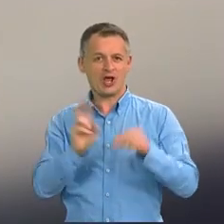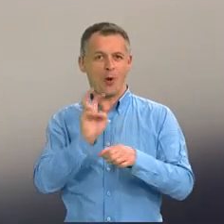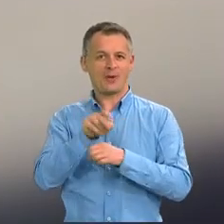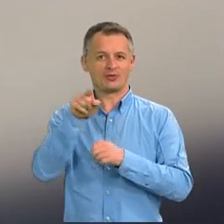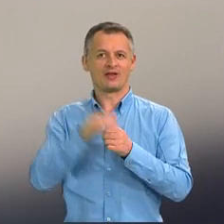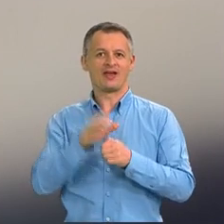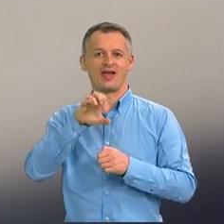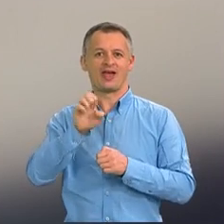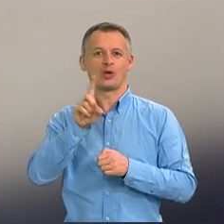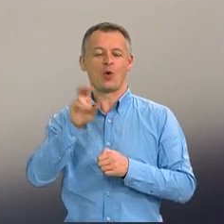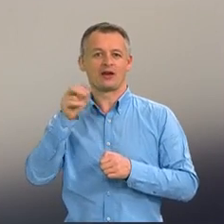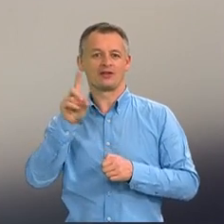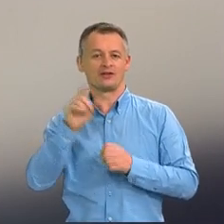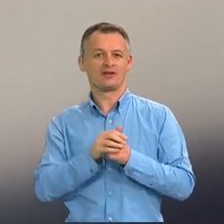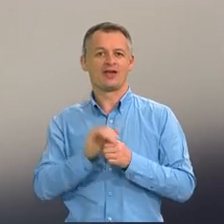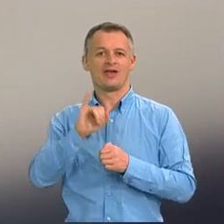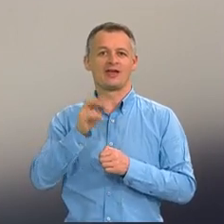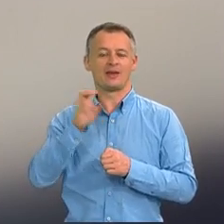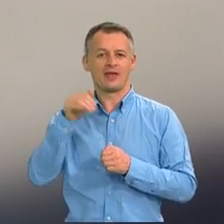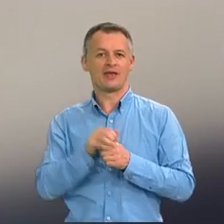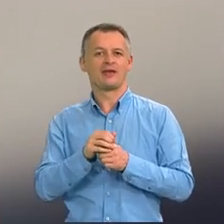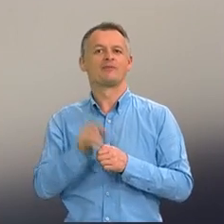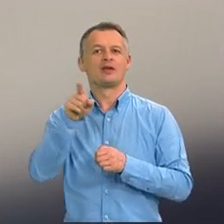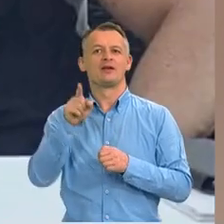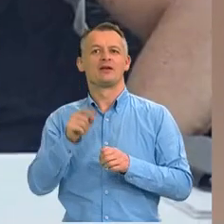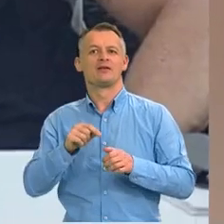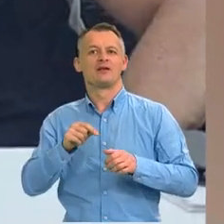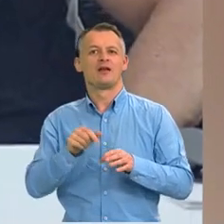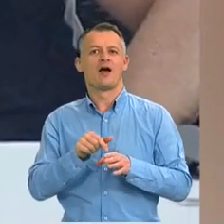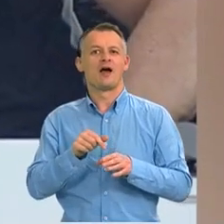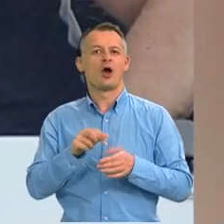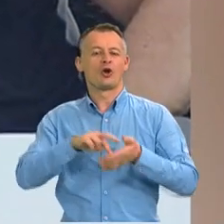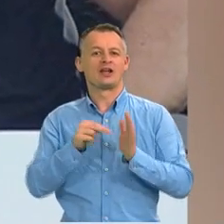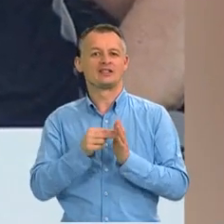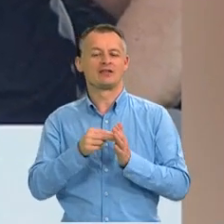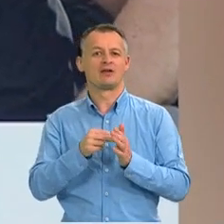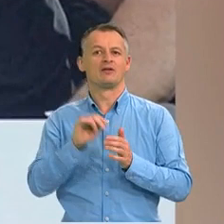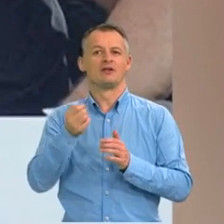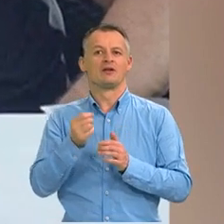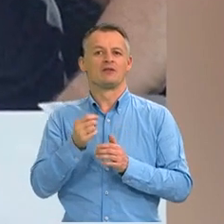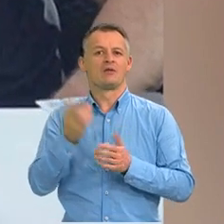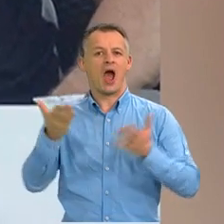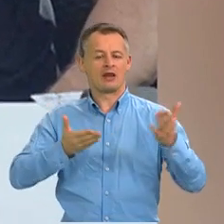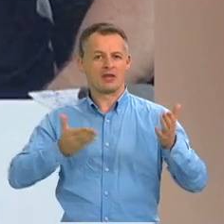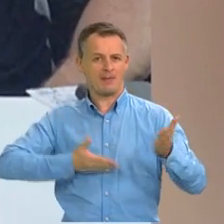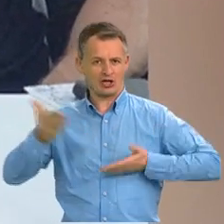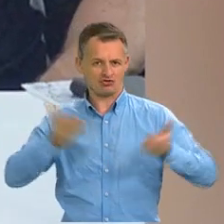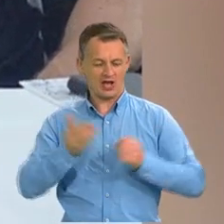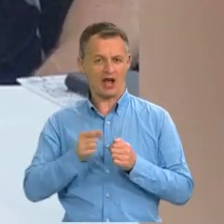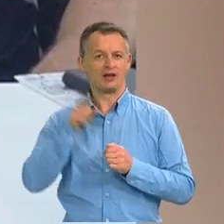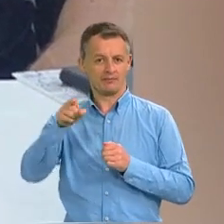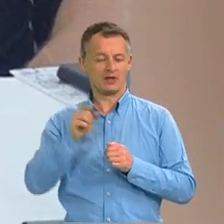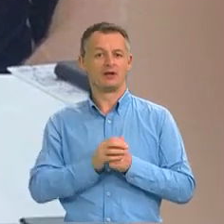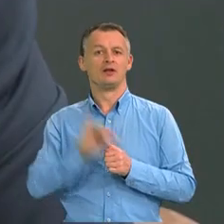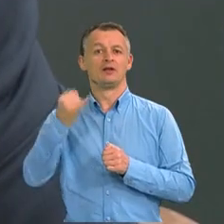Eduard Irimia, promotorul galelor de arte marțiale, a fost unul dintre oaspeți. Costumat în Dracula, s-a distrat alături de cei mai bogați oameni și a vorbit cu actorii